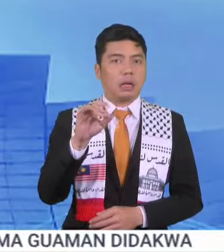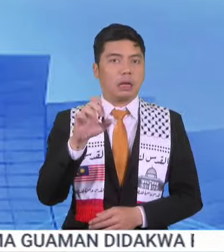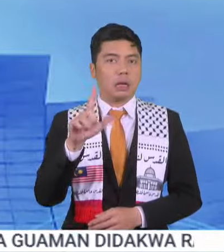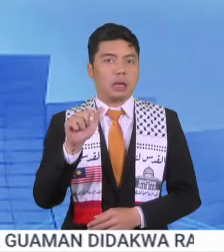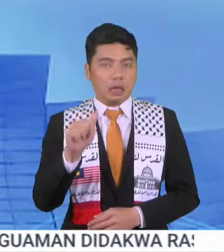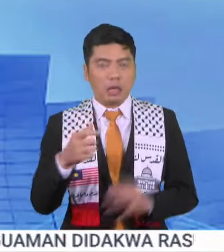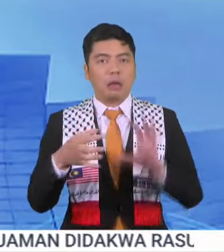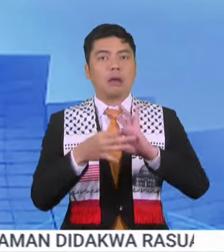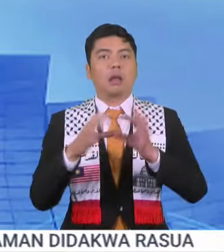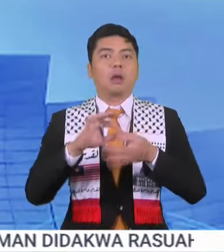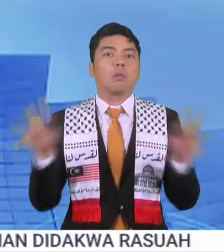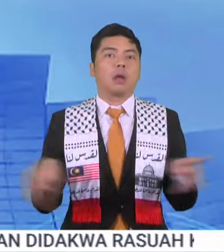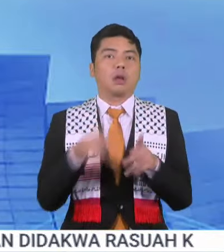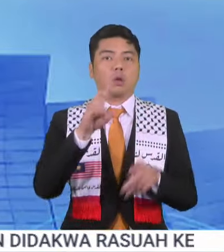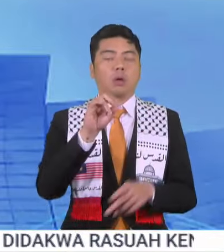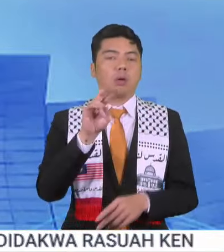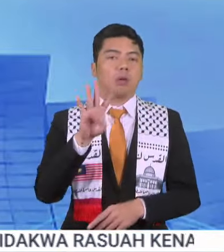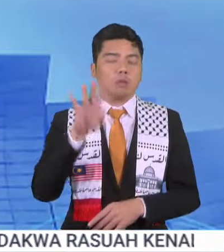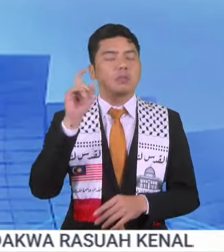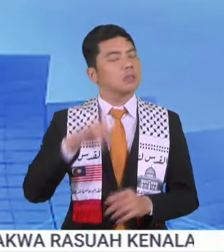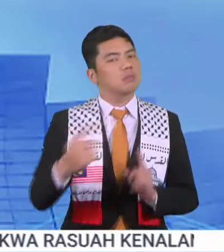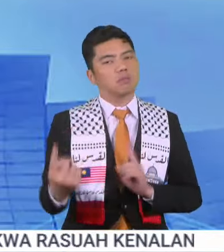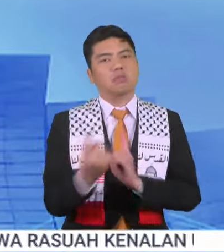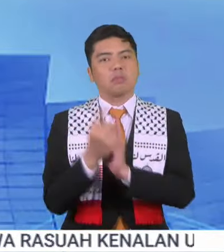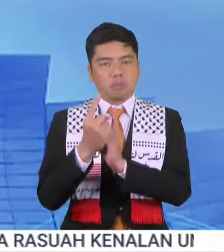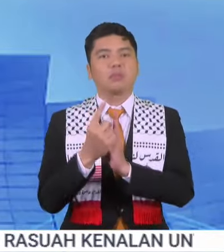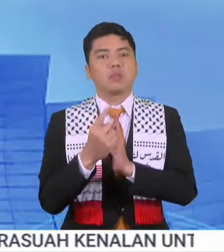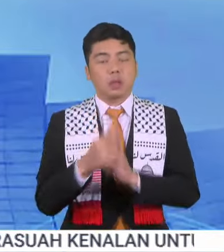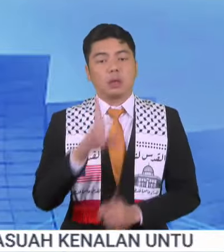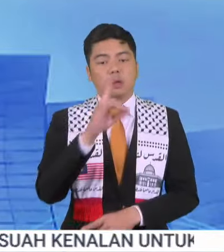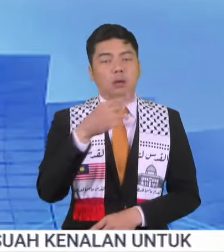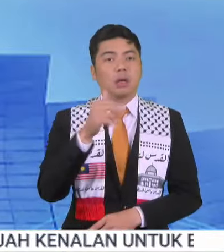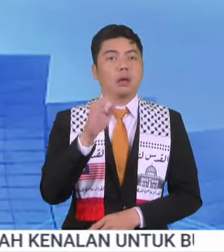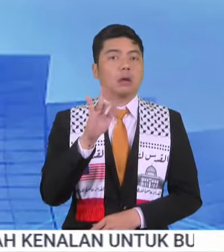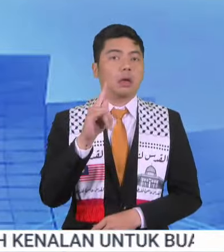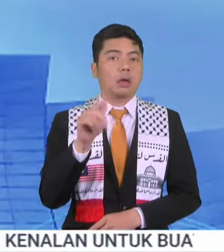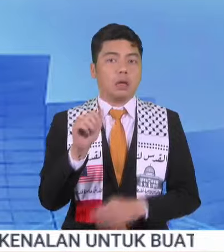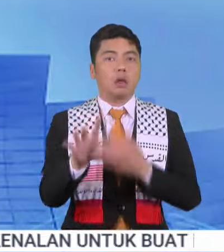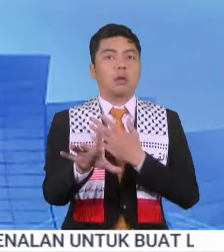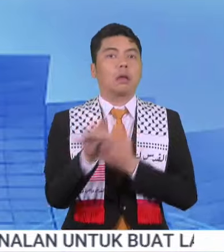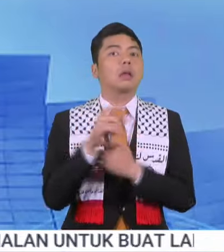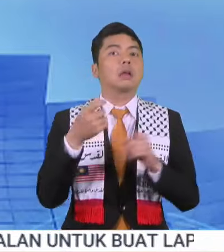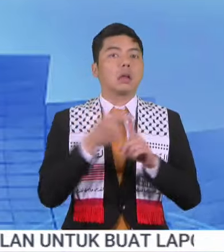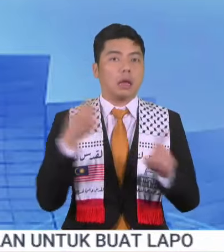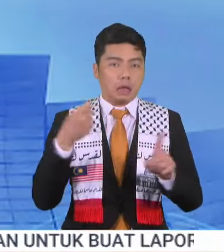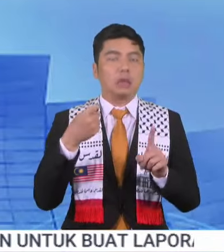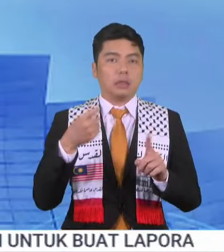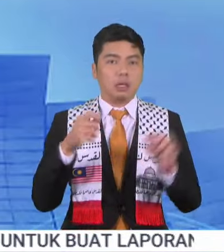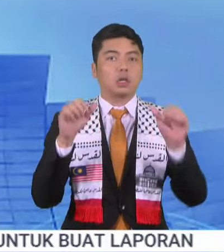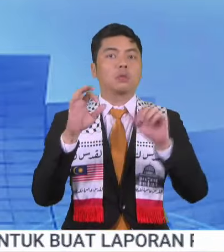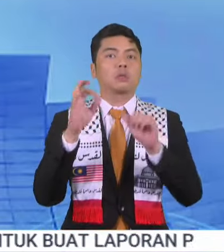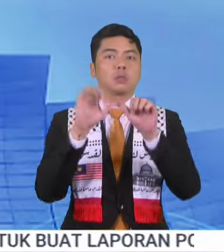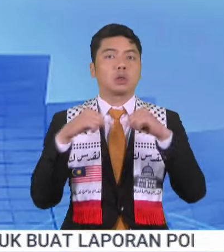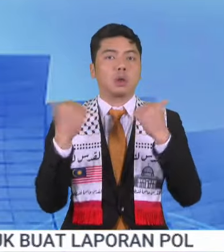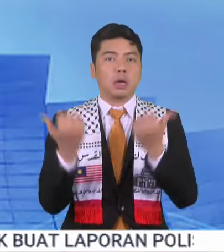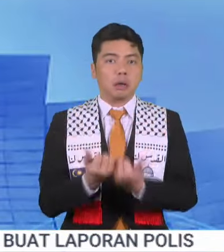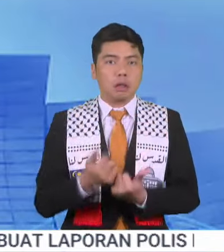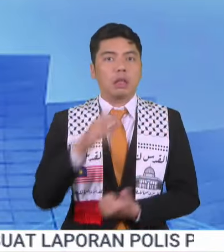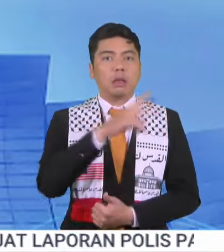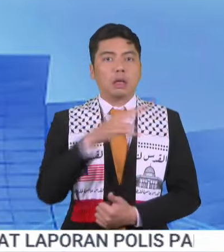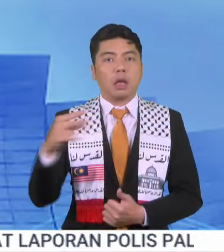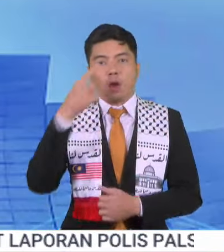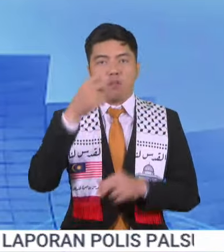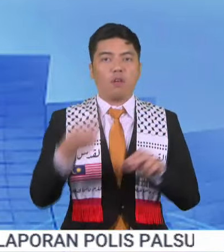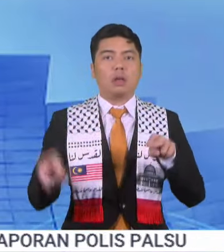2024 sebagai satu cabaran yang harus dihadapinya. Nabita dipilih Persatuan Persekutuan Renang Malaysia bagi mengisi